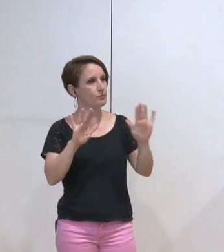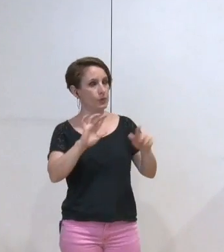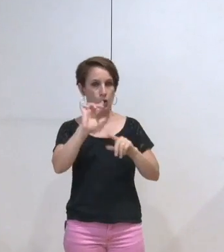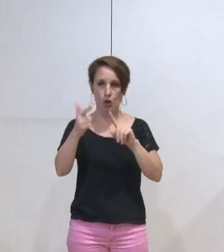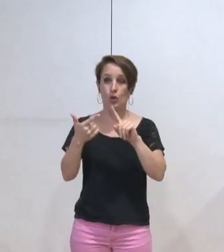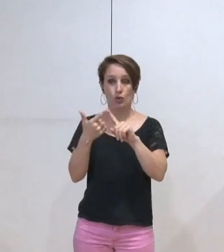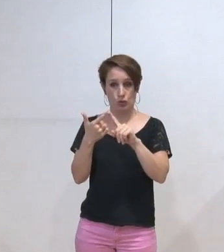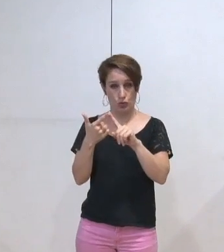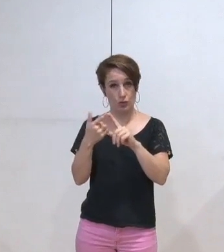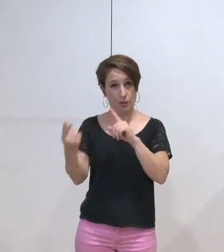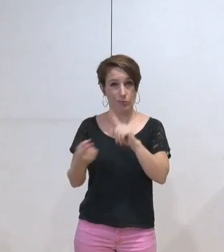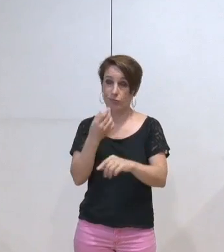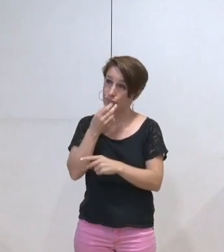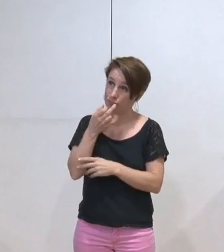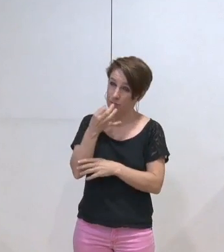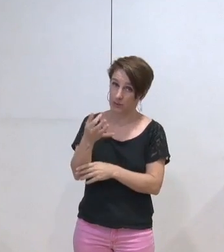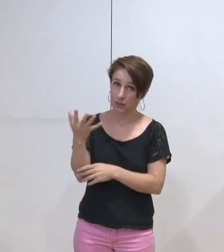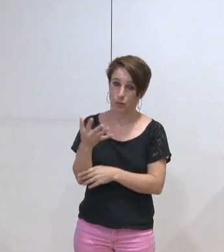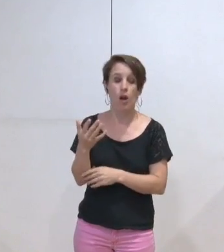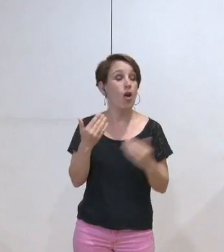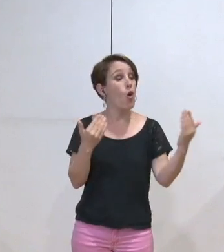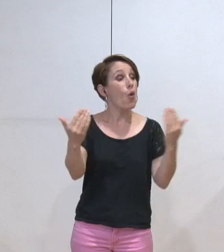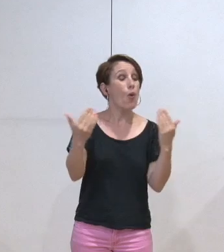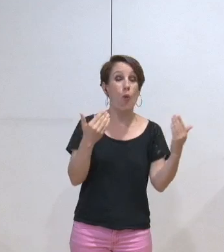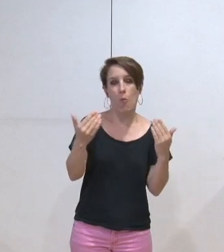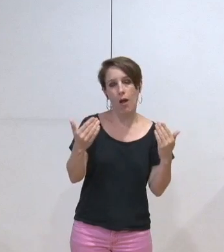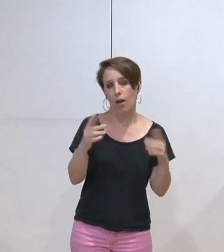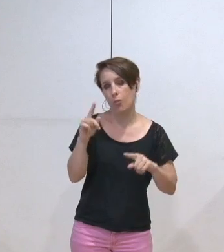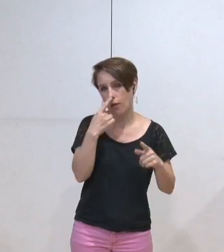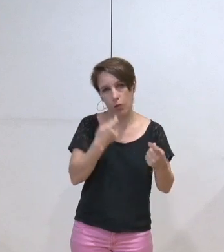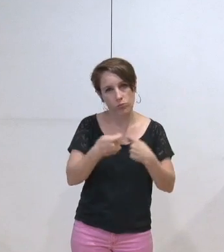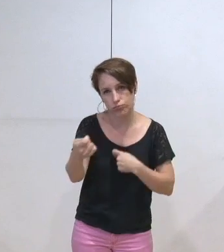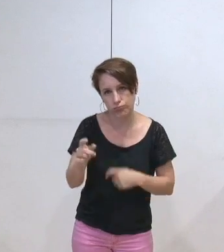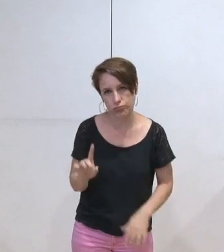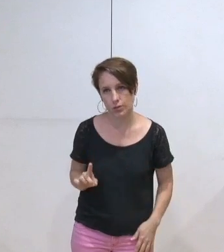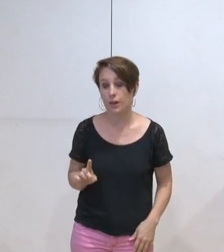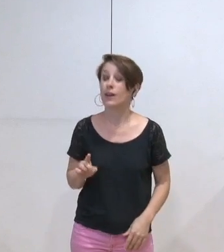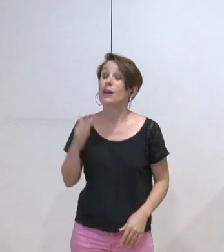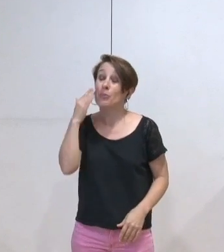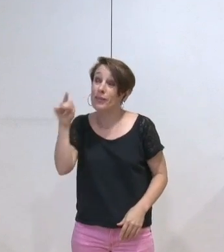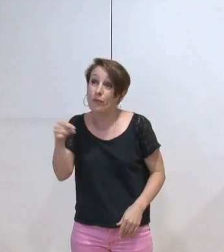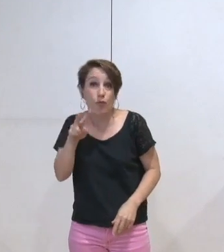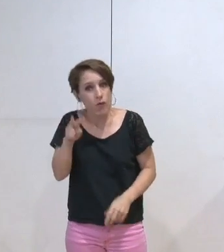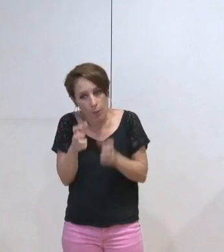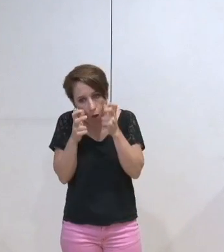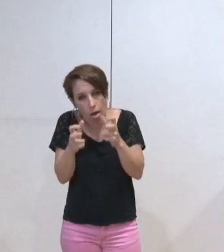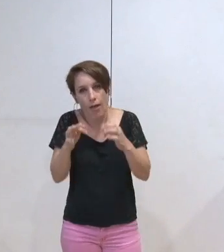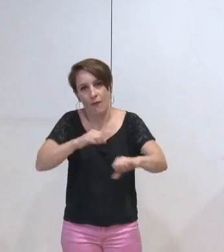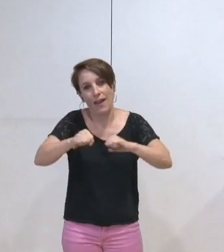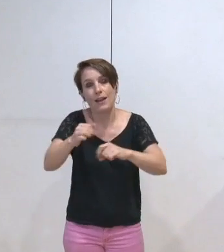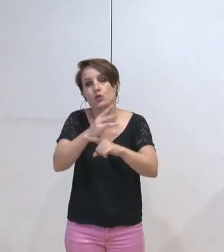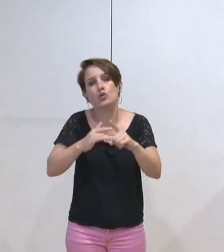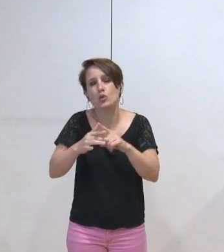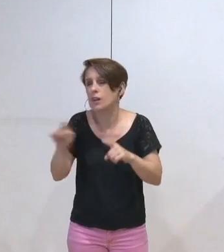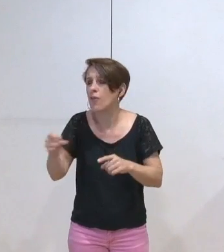faut redire ici c'est que comparaison n'est pas raison et que si vous aviez un temps soit peu d'intérêt pour l'action sociale dans ce qu'elle est réellement madame la députée au lieu de